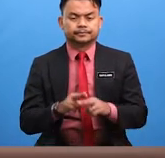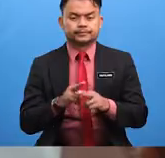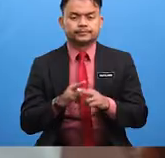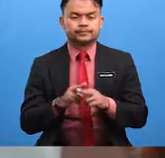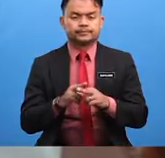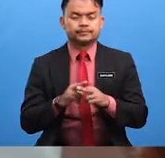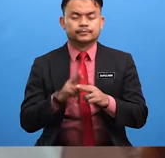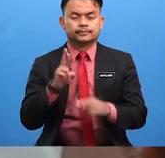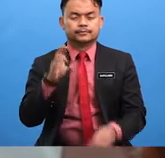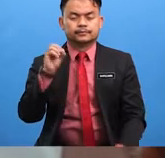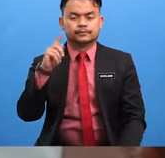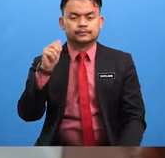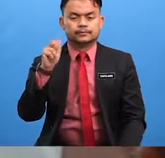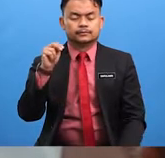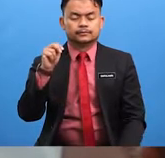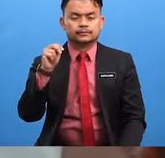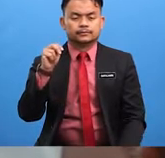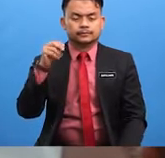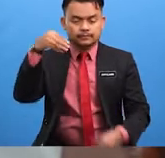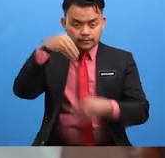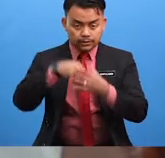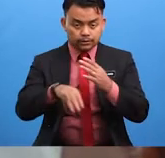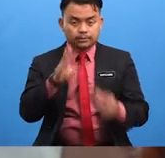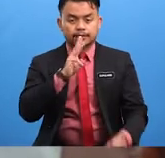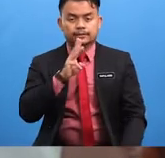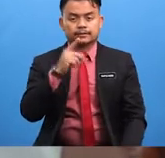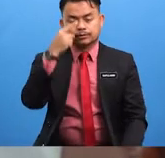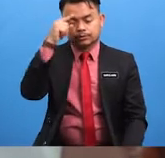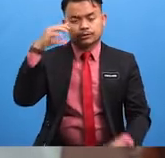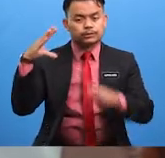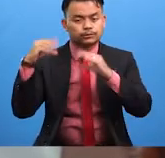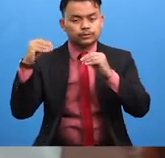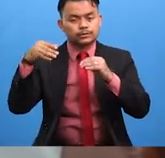tujuan melembutkannya sebelum proses menganyam bermula.